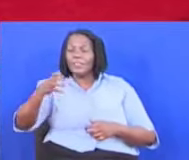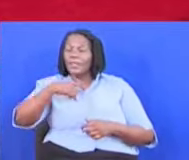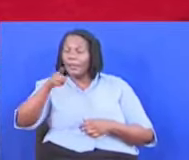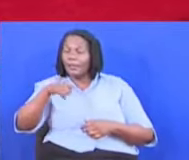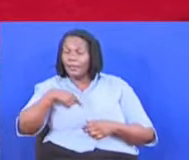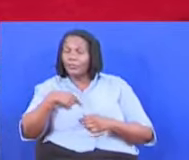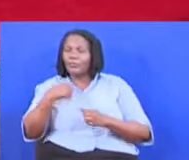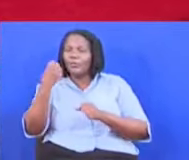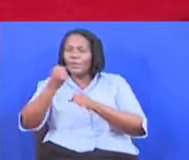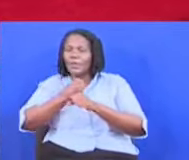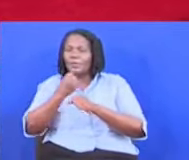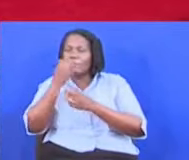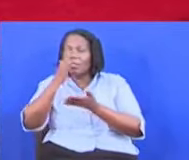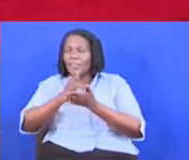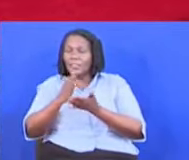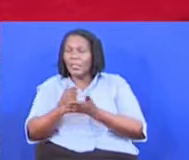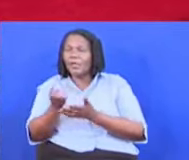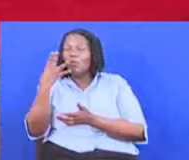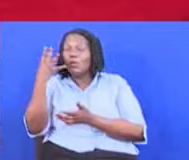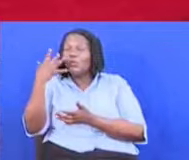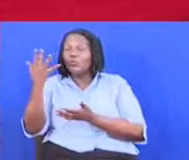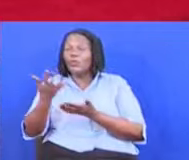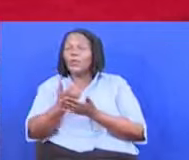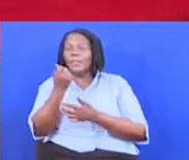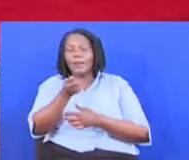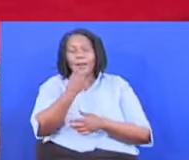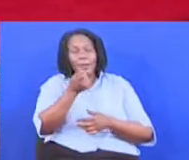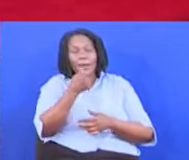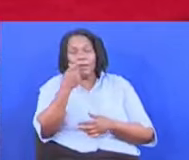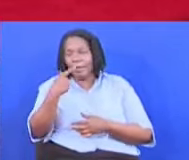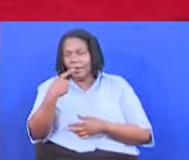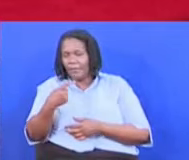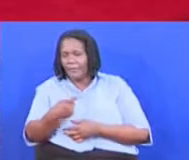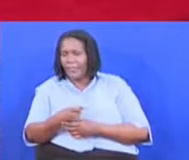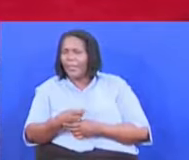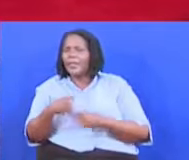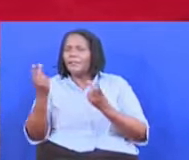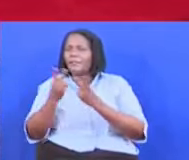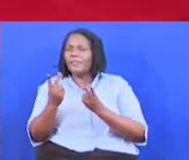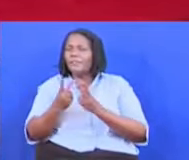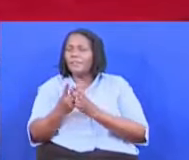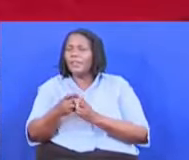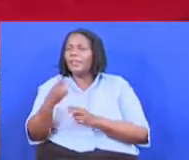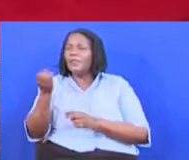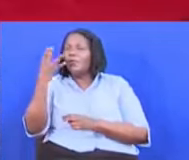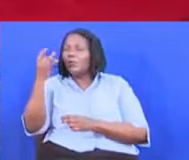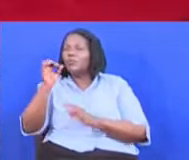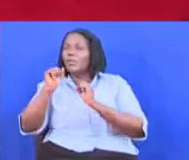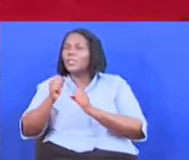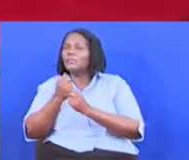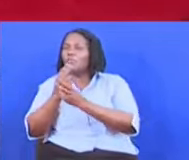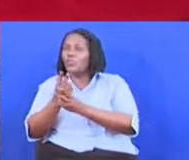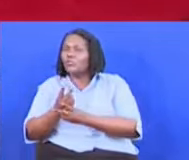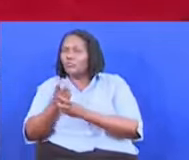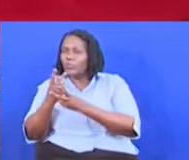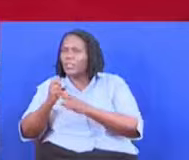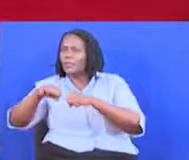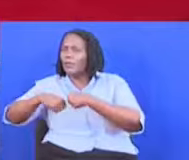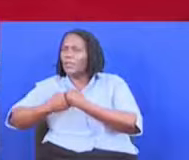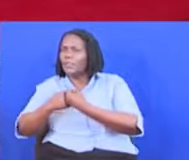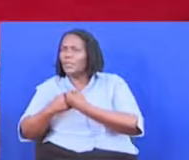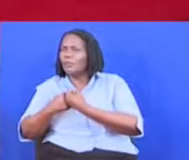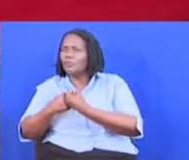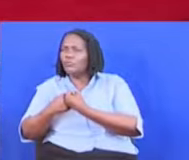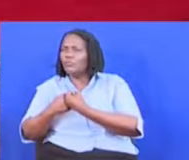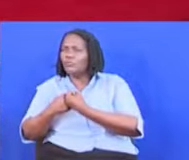ni kuhakikisha wagonjwa wanapata matibabu. Lakini ni kweli wagonjwa hawa kwa sababu inabidi wasubiri, wana changamoto ya malazi na